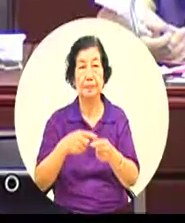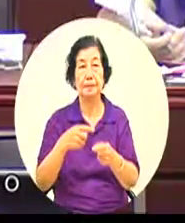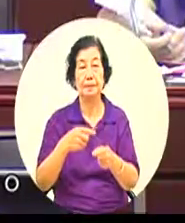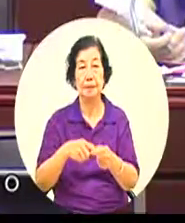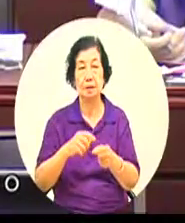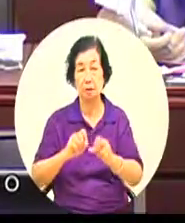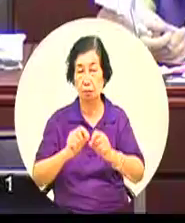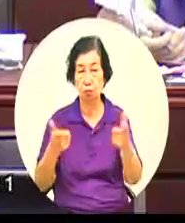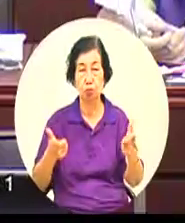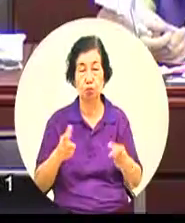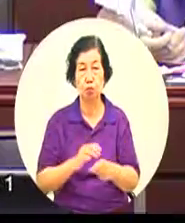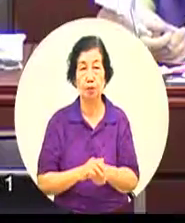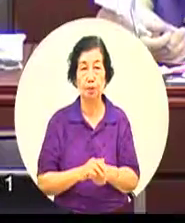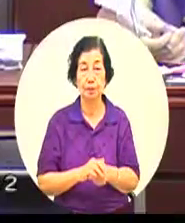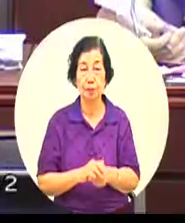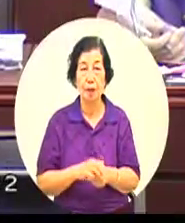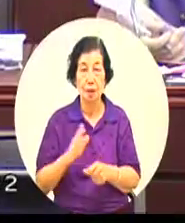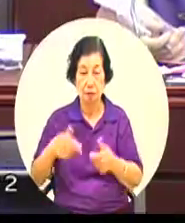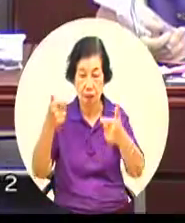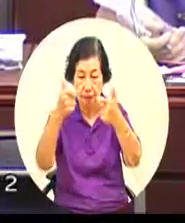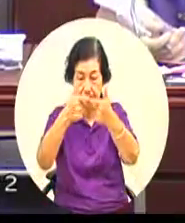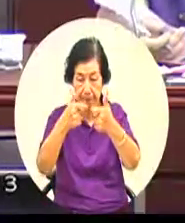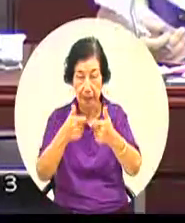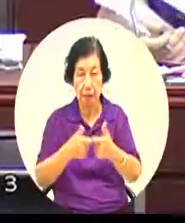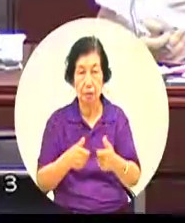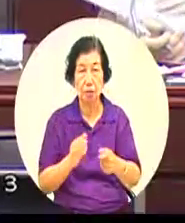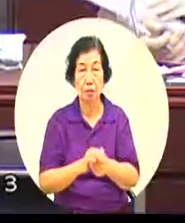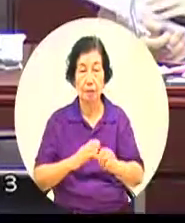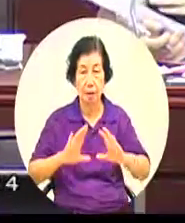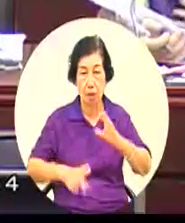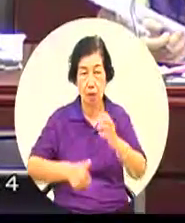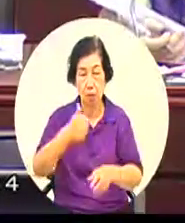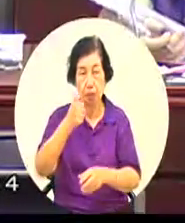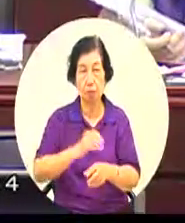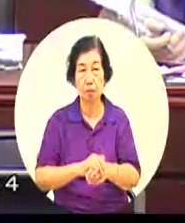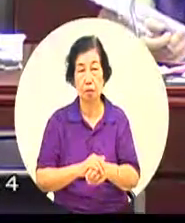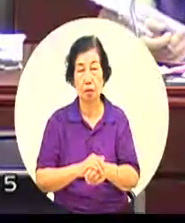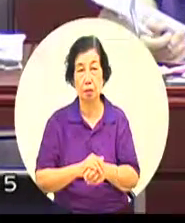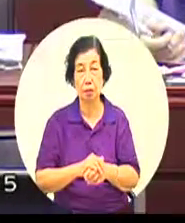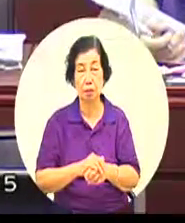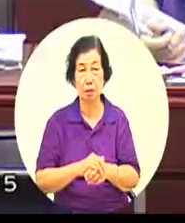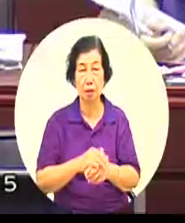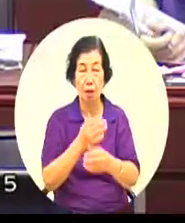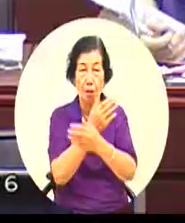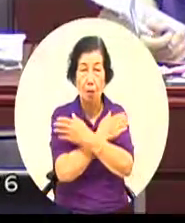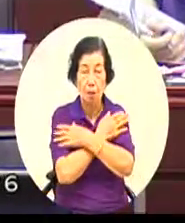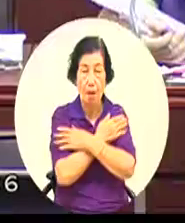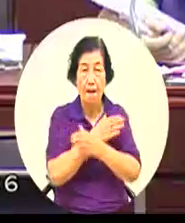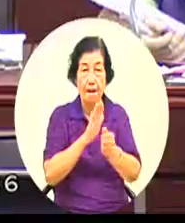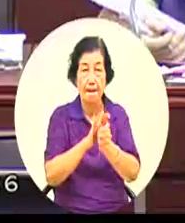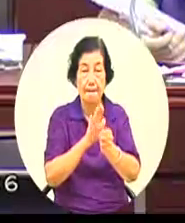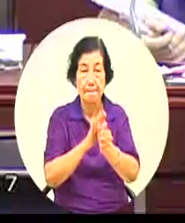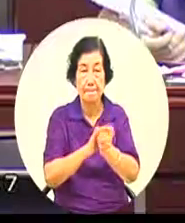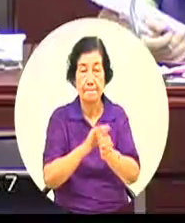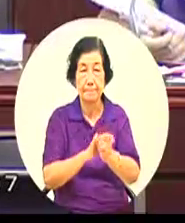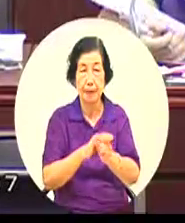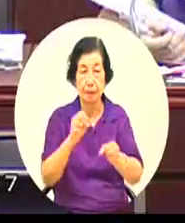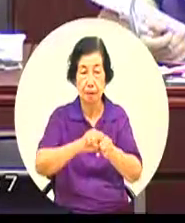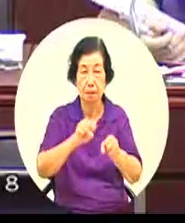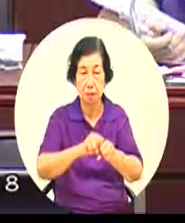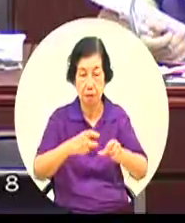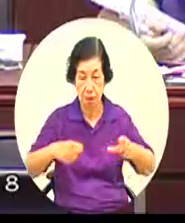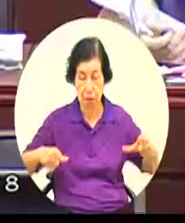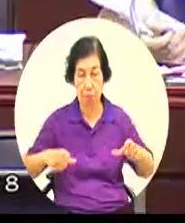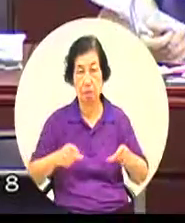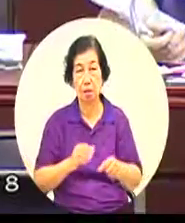要配合这个小英总统的扩大这个托育的这个政策，预备估计在4到5年之内呢，会设